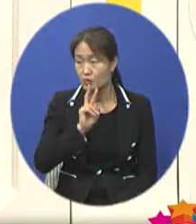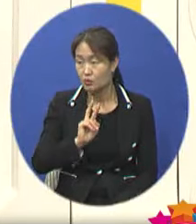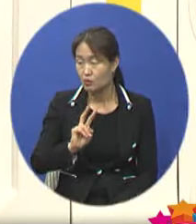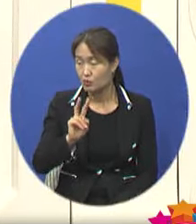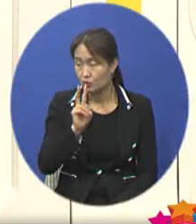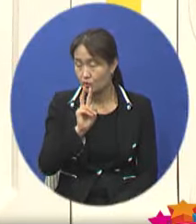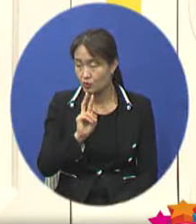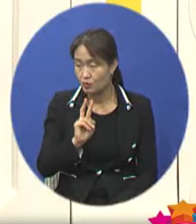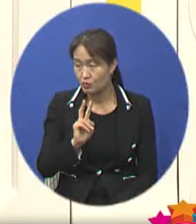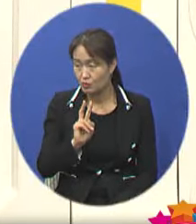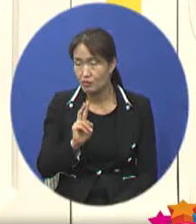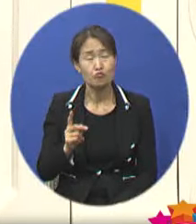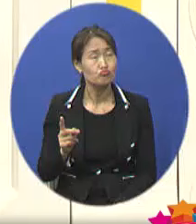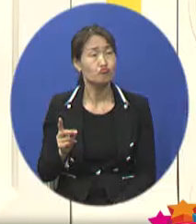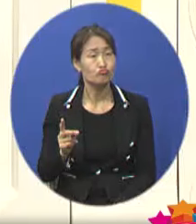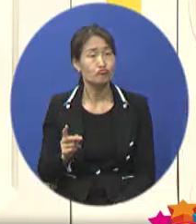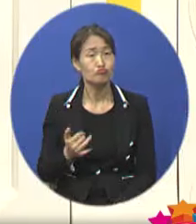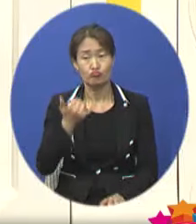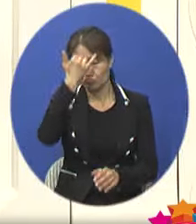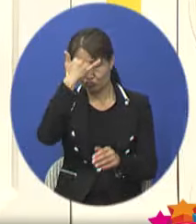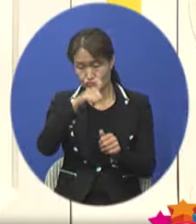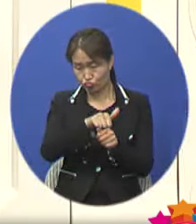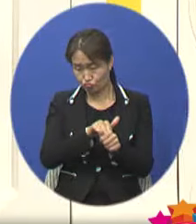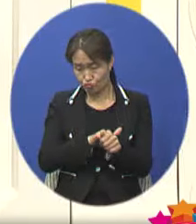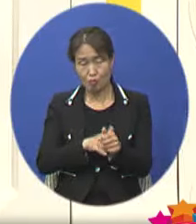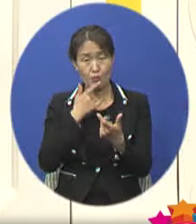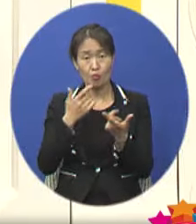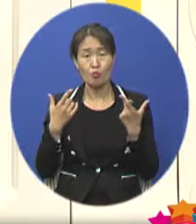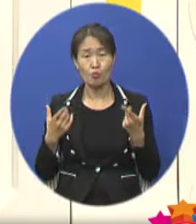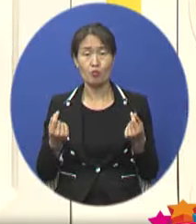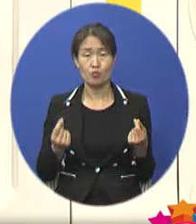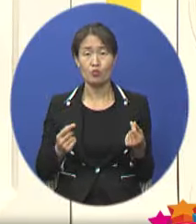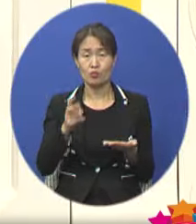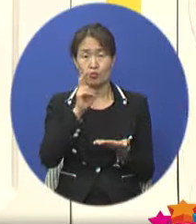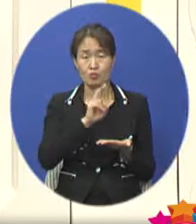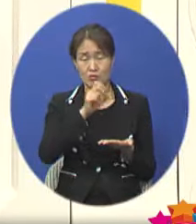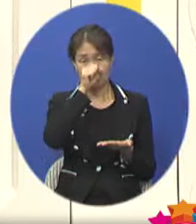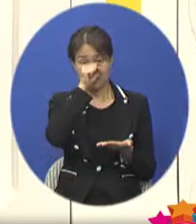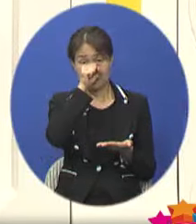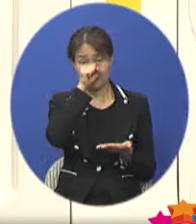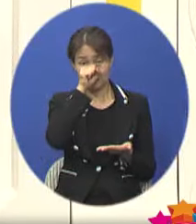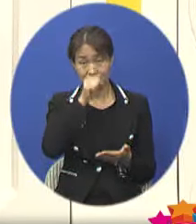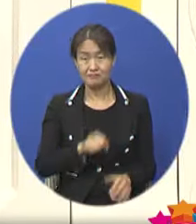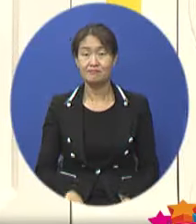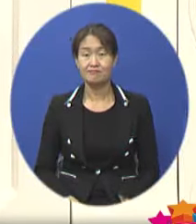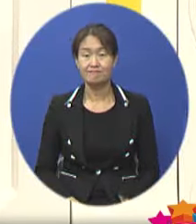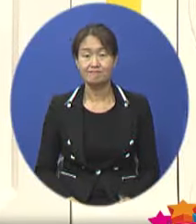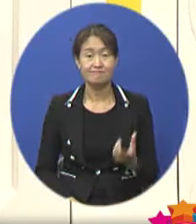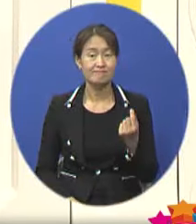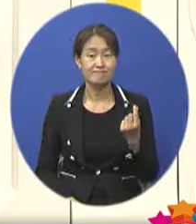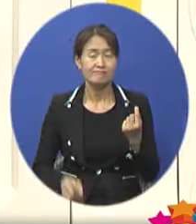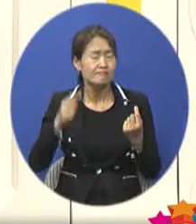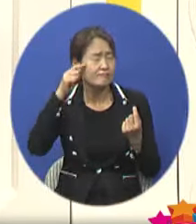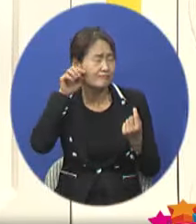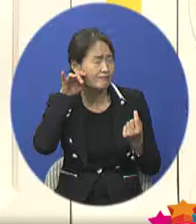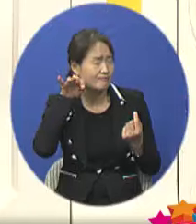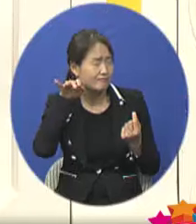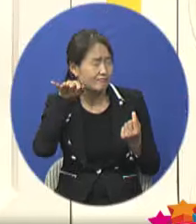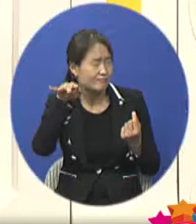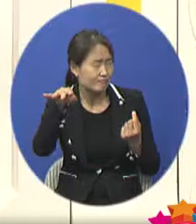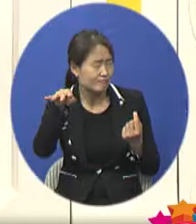그, 그런대로 효자 같은 노래를 불러서 좋습니다. 그럼요, 부모님 생각하는 그 그리움. 예, 예. 그리고 예,